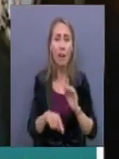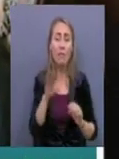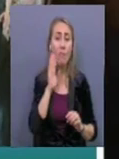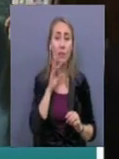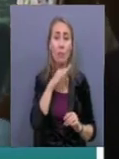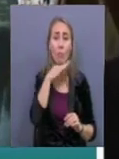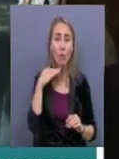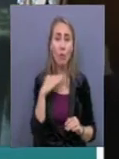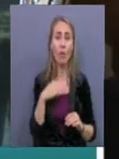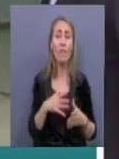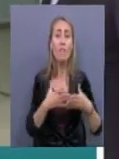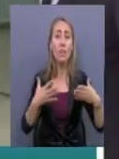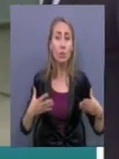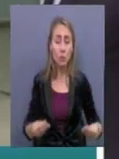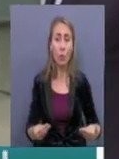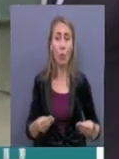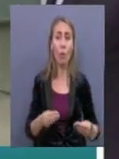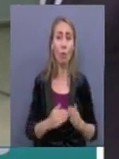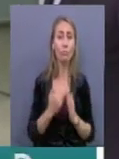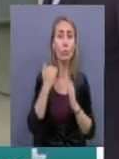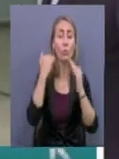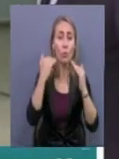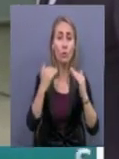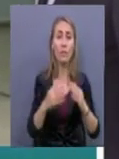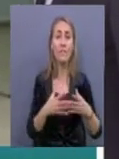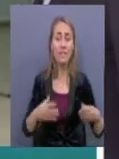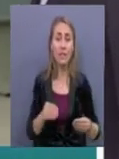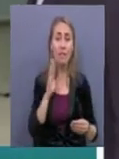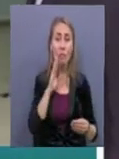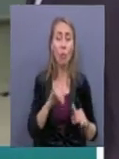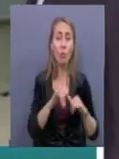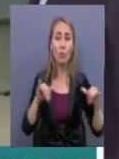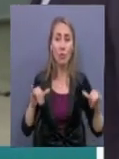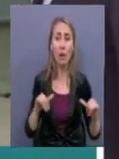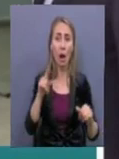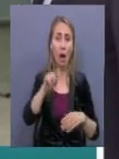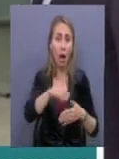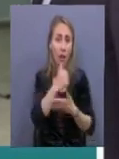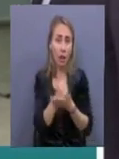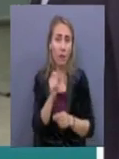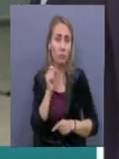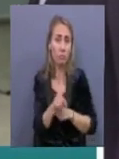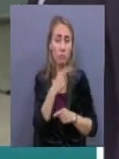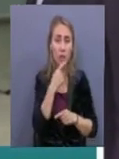Ермек Маржықпаев аудан әкіміне келер күзге дейін бұл мәселені түбегейлі шешуді тапсырды.